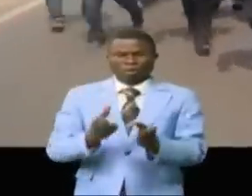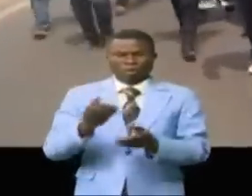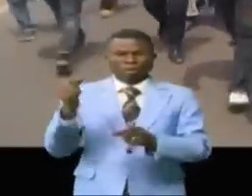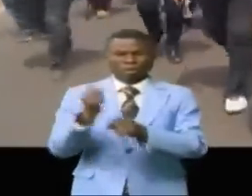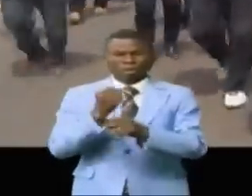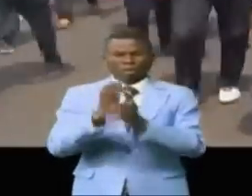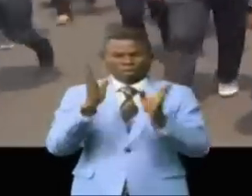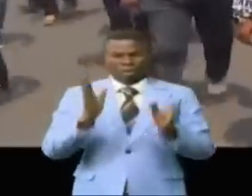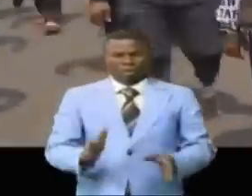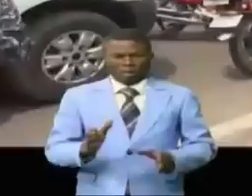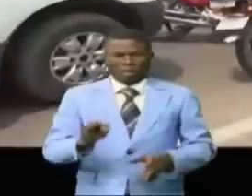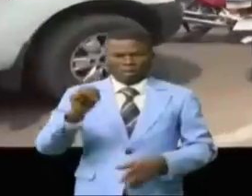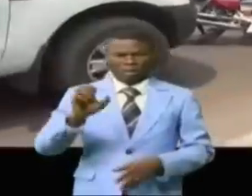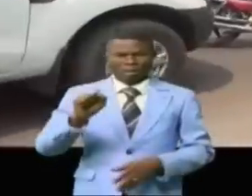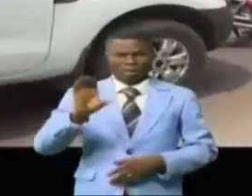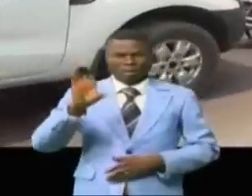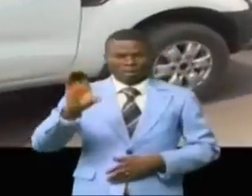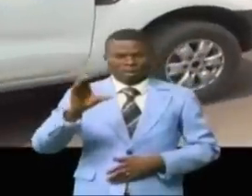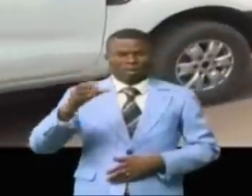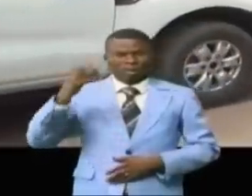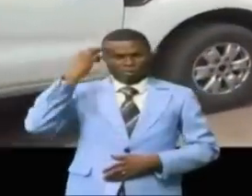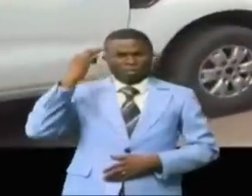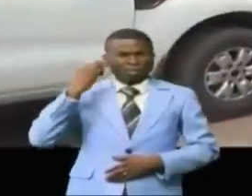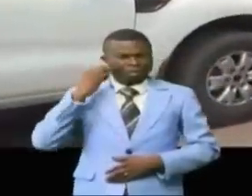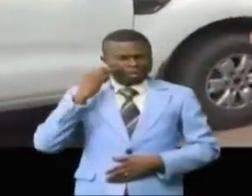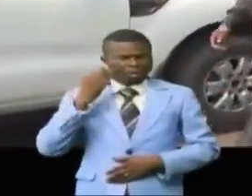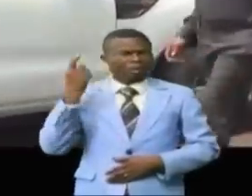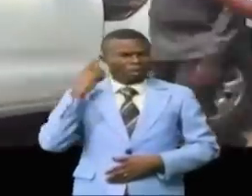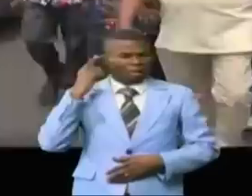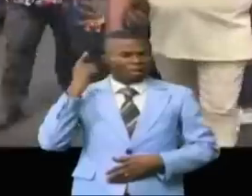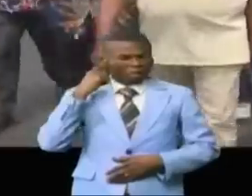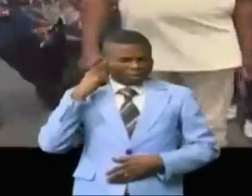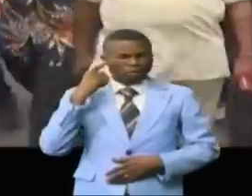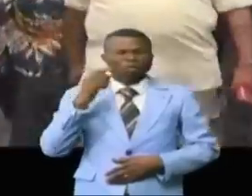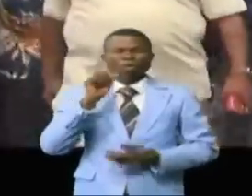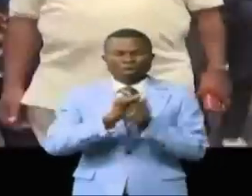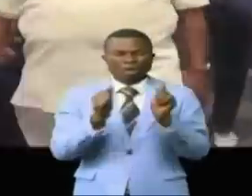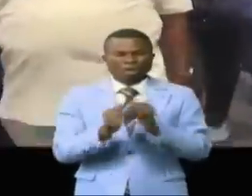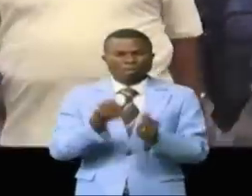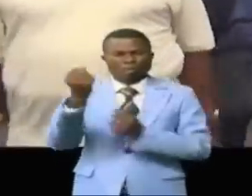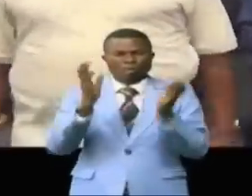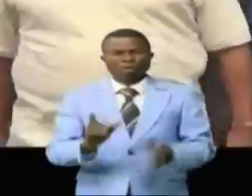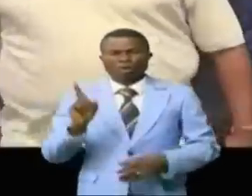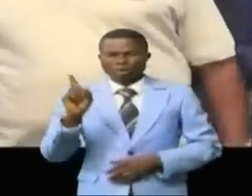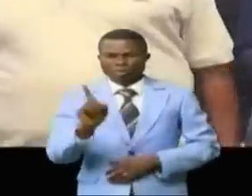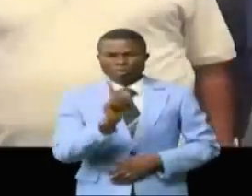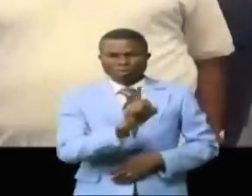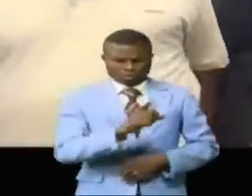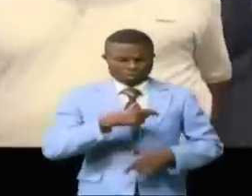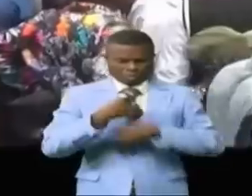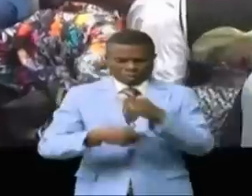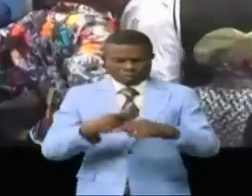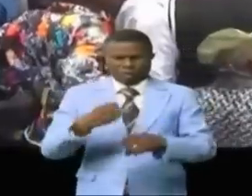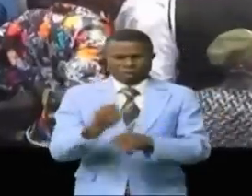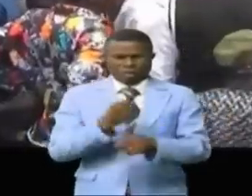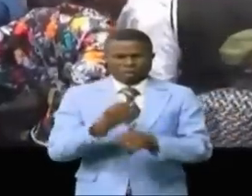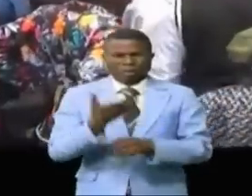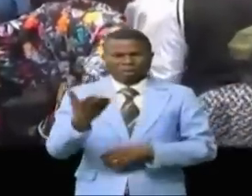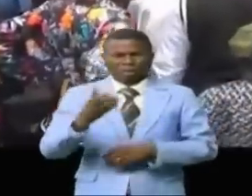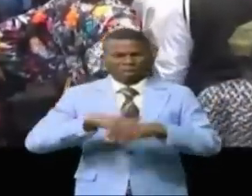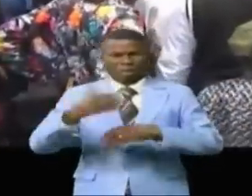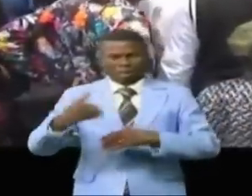professionnelle. Maître Marc Ekila Likombo a attentivement suivi le plein de chauffeurs avant de lancer la reprise effective du trafic